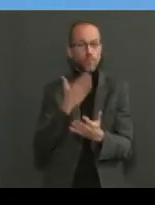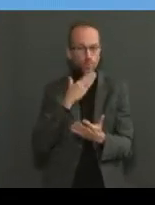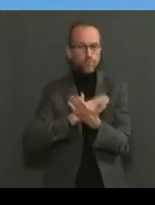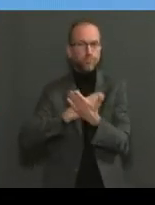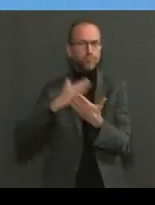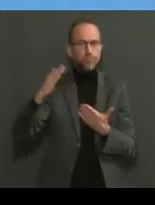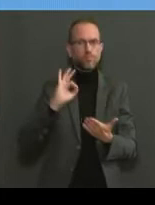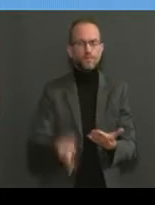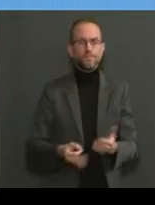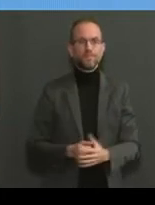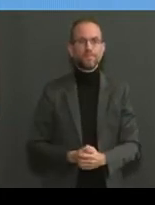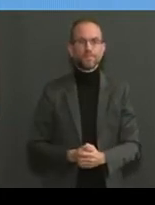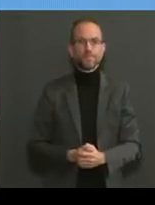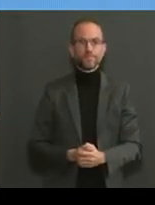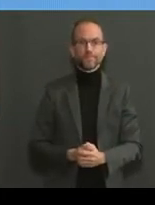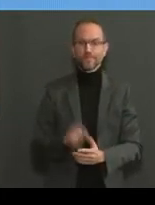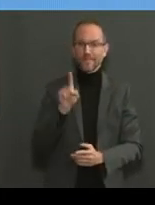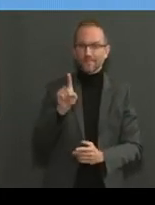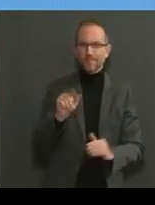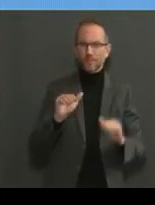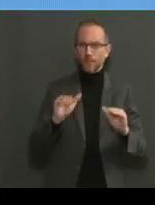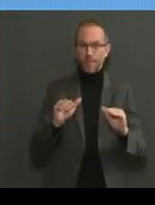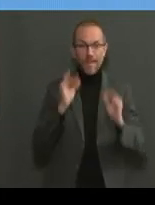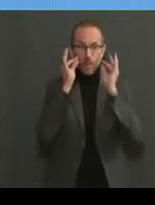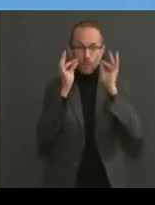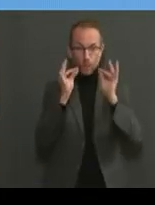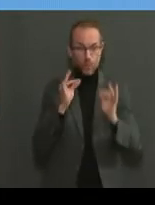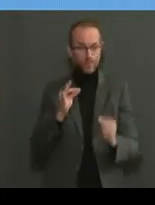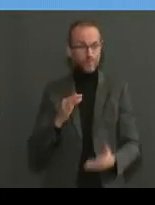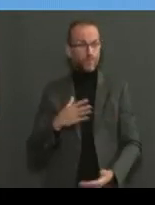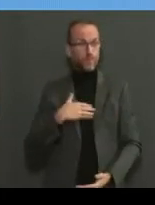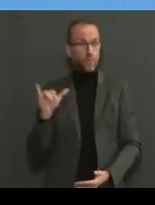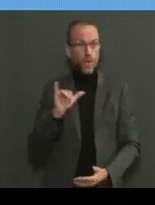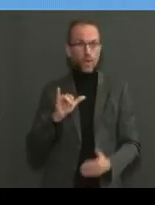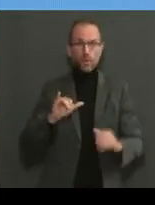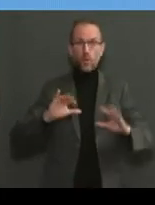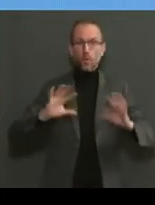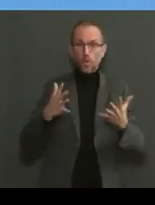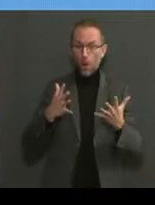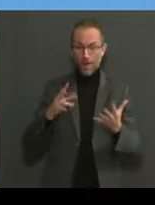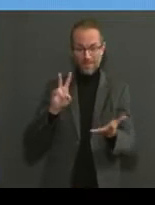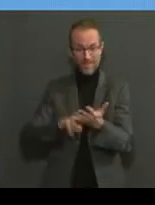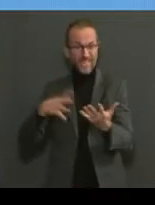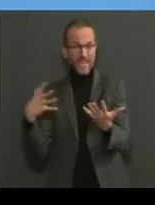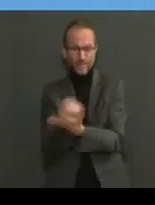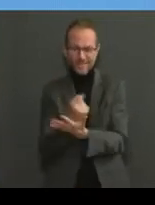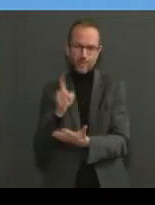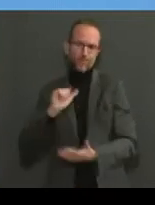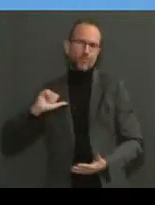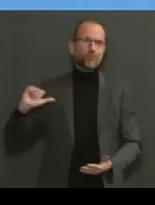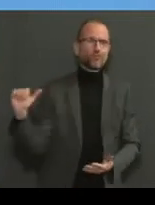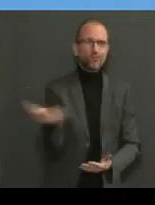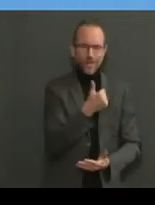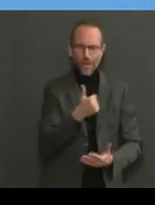Toutefois, ce système n'est efficace que si vous aussi vous coopérez également, par exemple